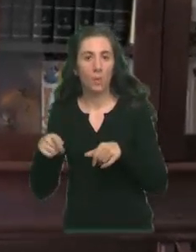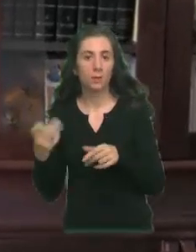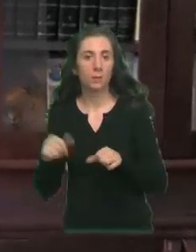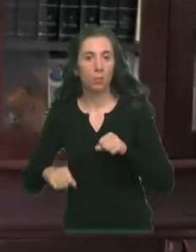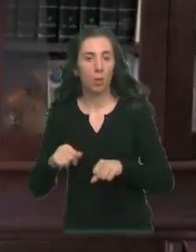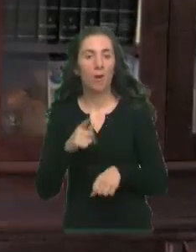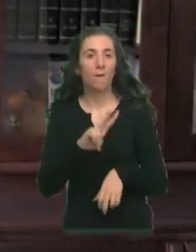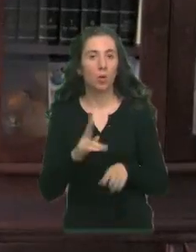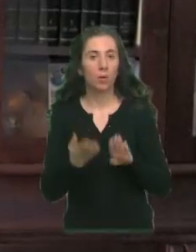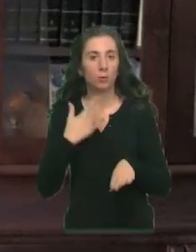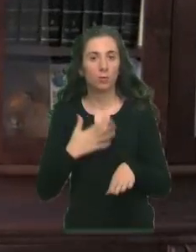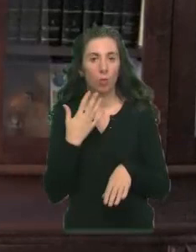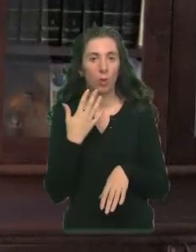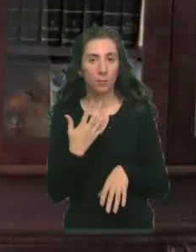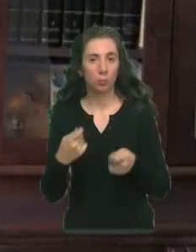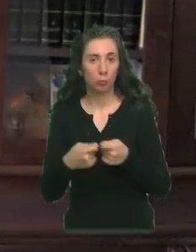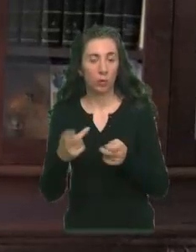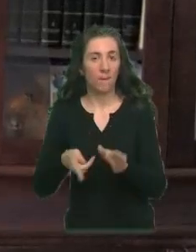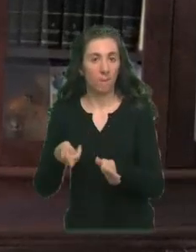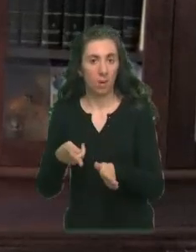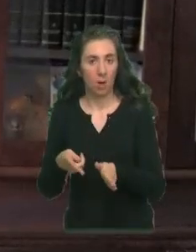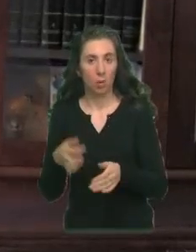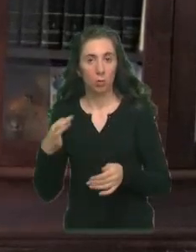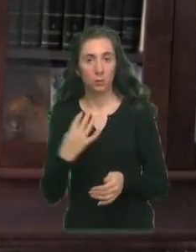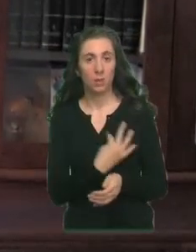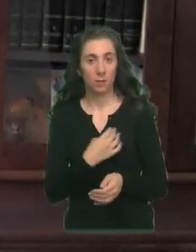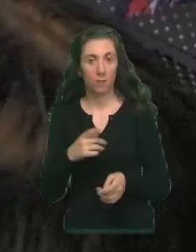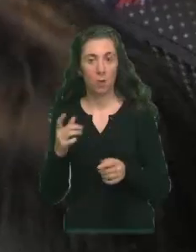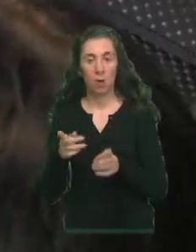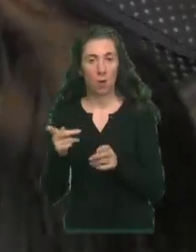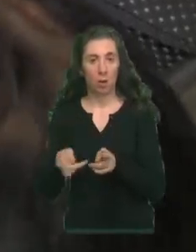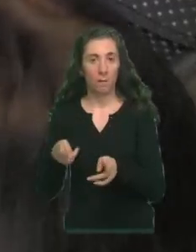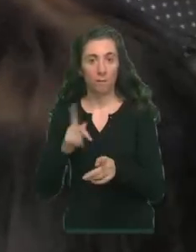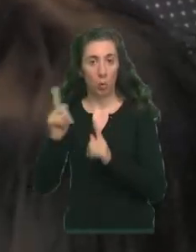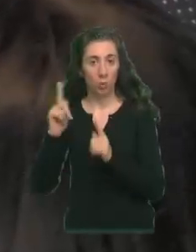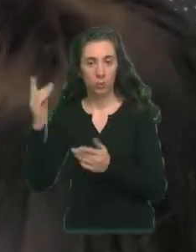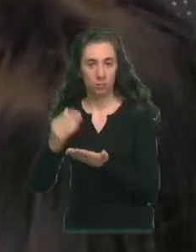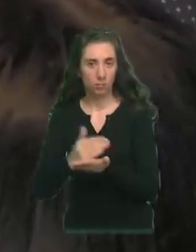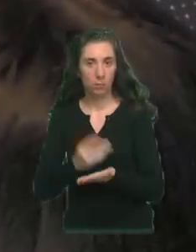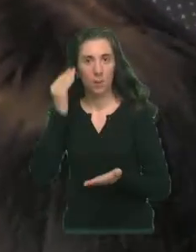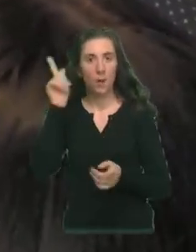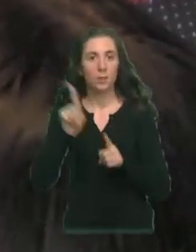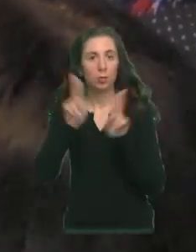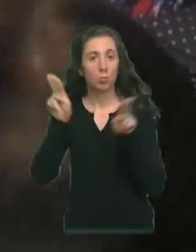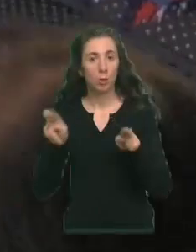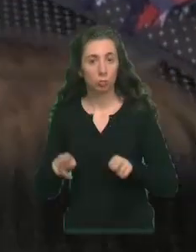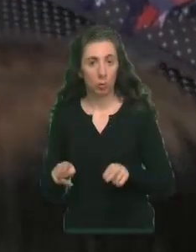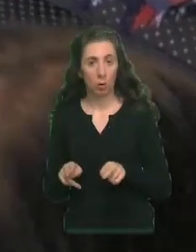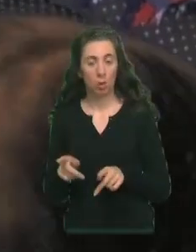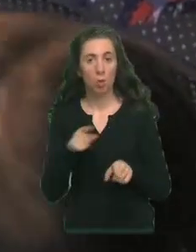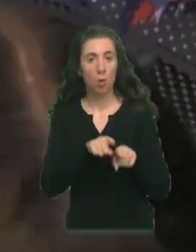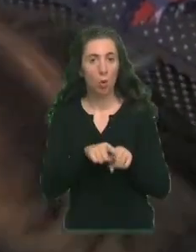ponašanja. Vlado najviše voli pričati o vlakovima. Osim hrvatskih voznih redova, on pamti i međunarodne.